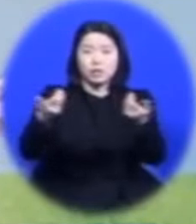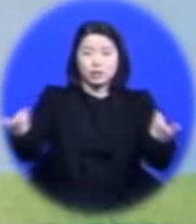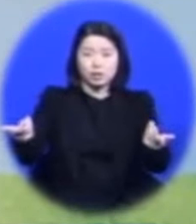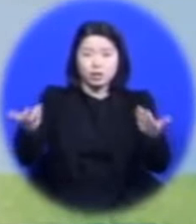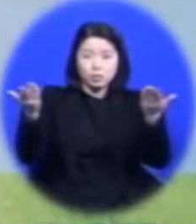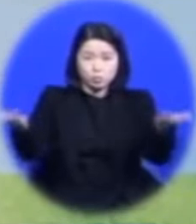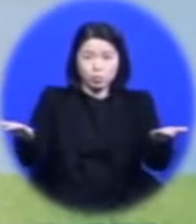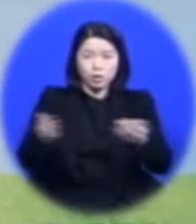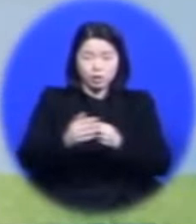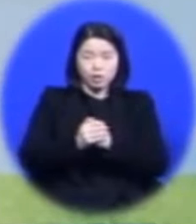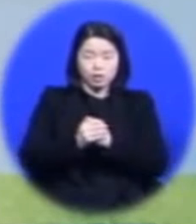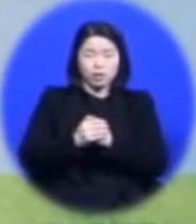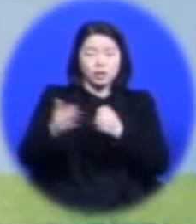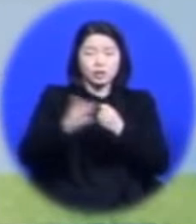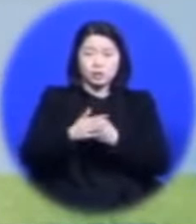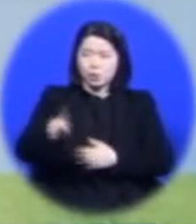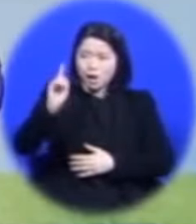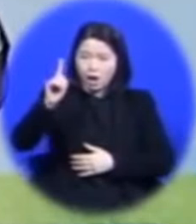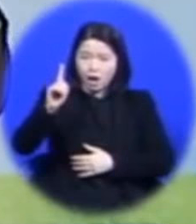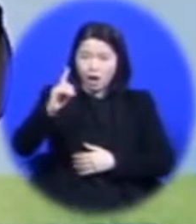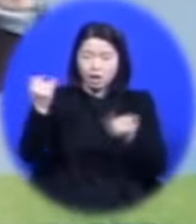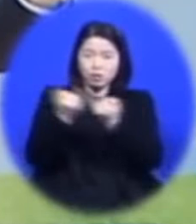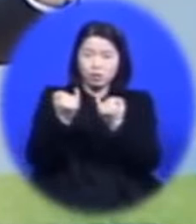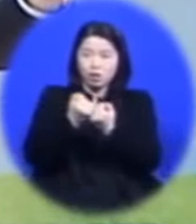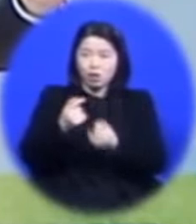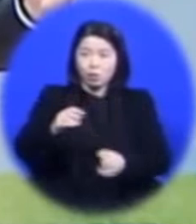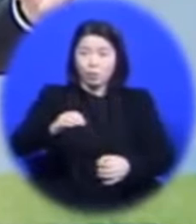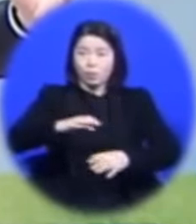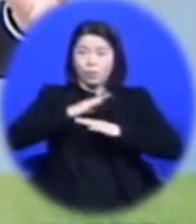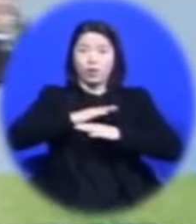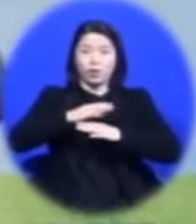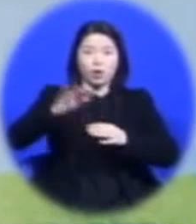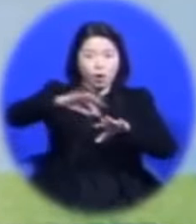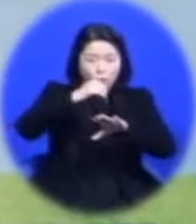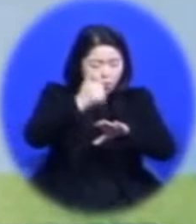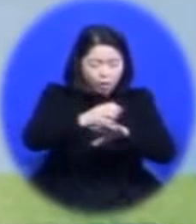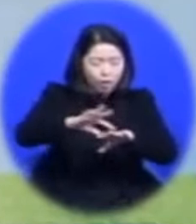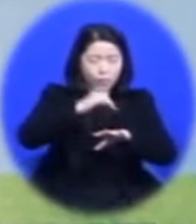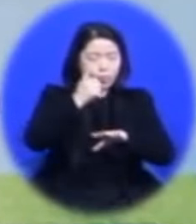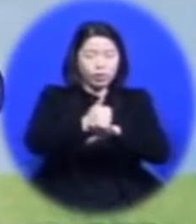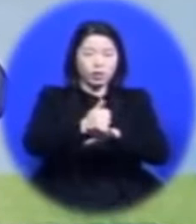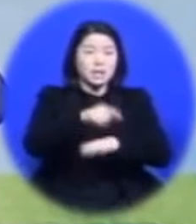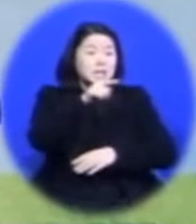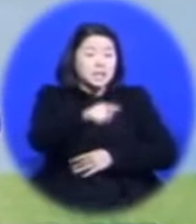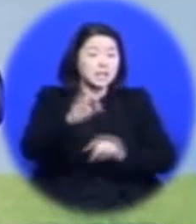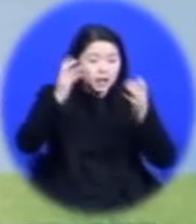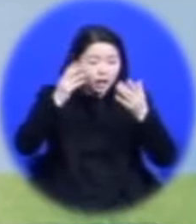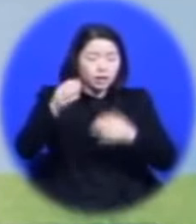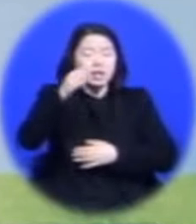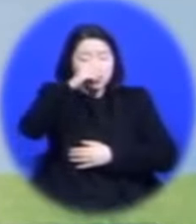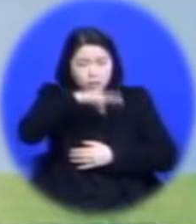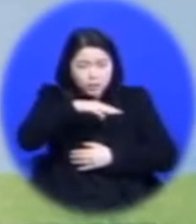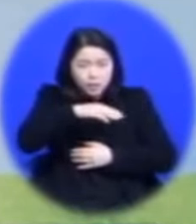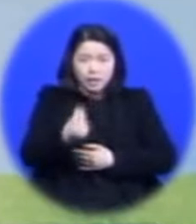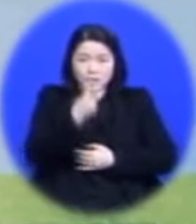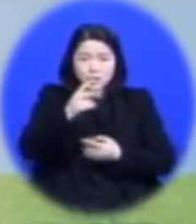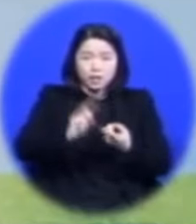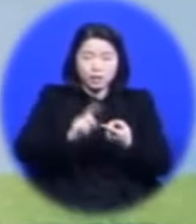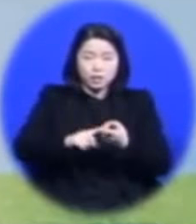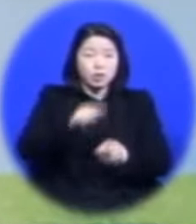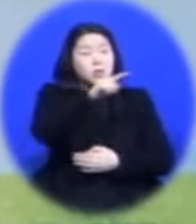나눠주라 그랬더니 한 여인이 막 기겁을 하면서 왕이여 왕 이 아이를 그냥 살아 있는 채로 저